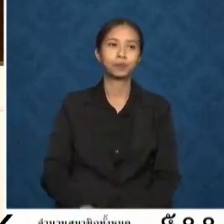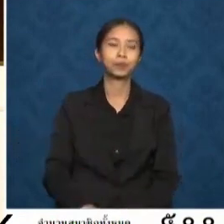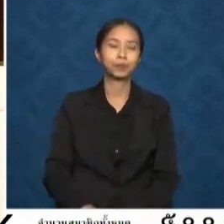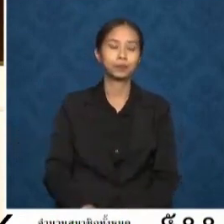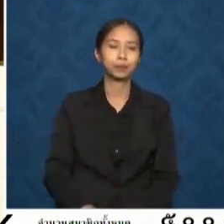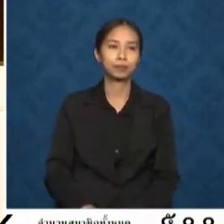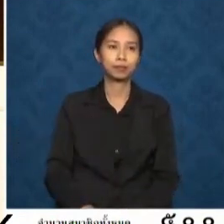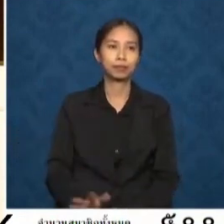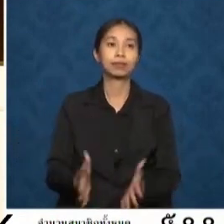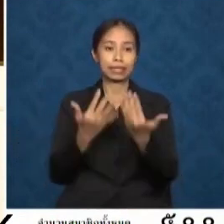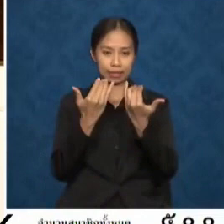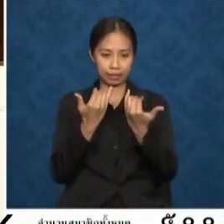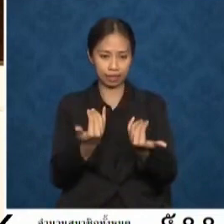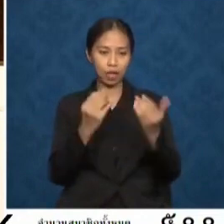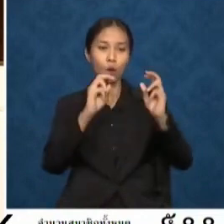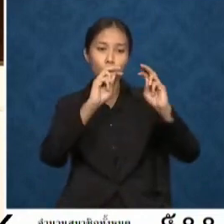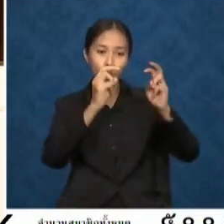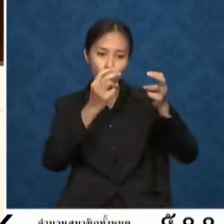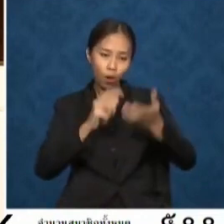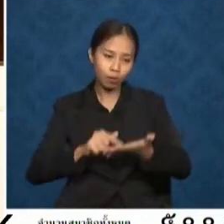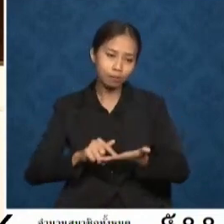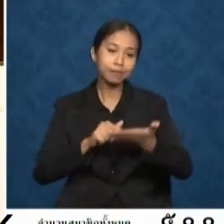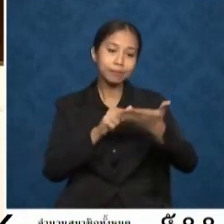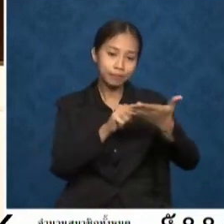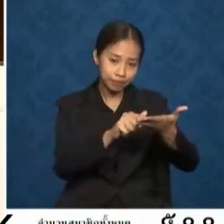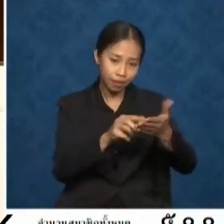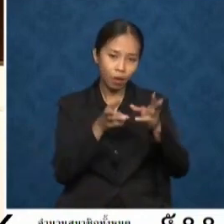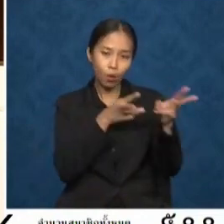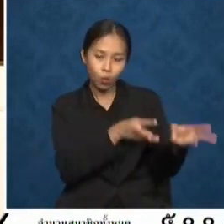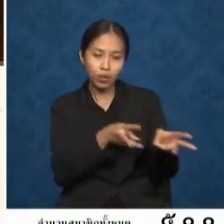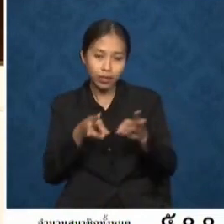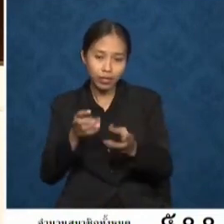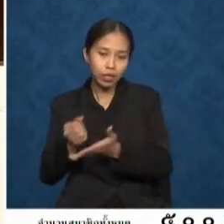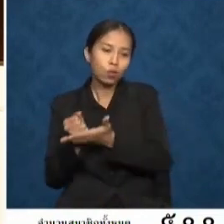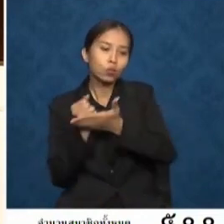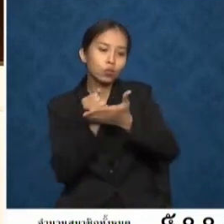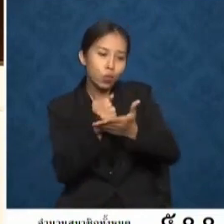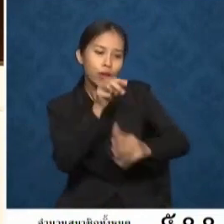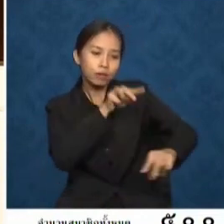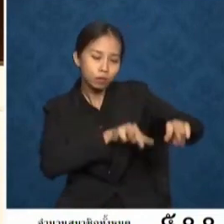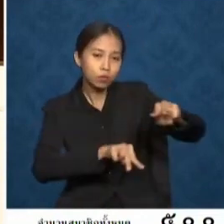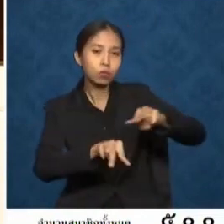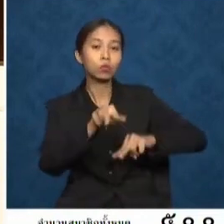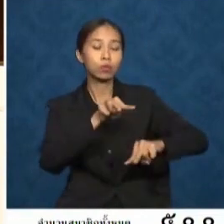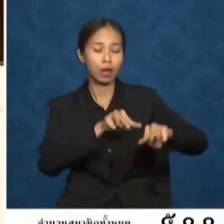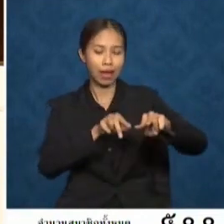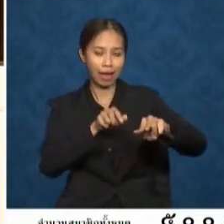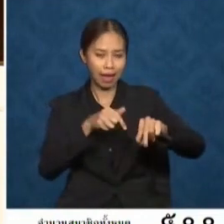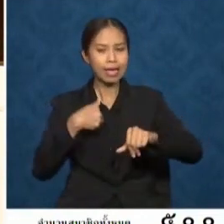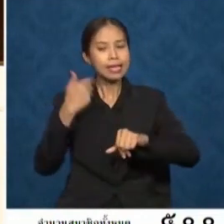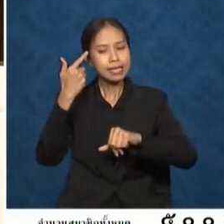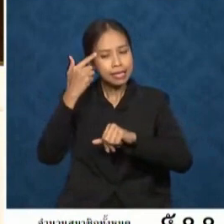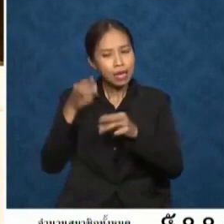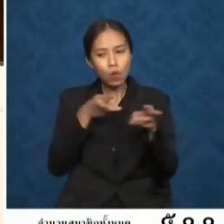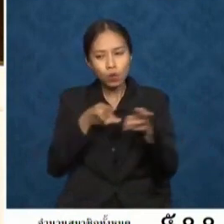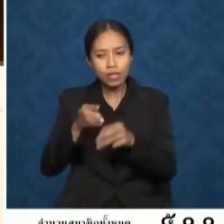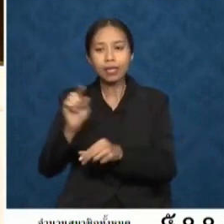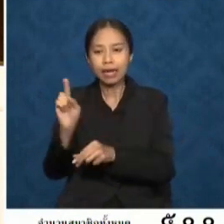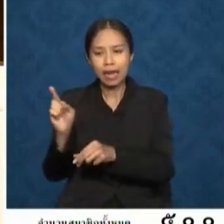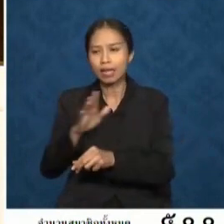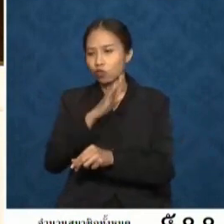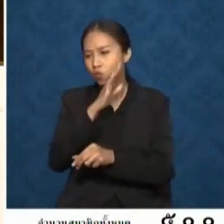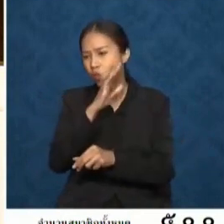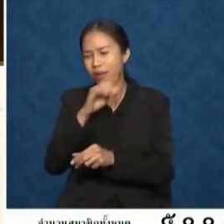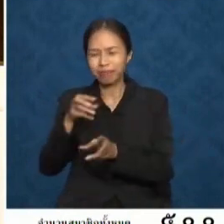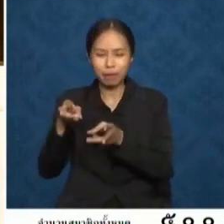คือ ยะตินี้หาแนวทางทจะเพิมคามปดพายขึ้นแนวทางไหนที่จะแย้ลงใชผมวไม